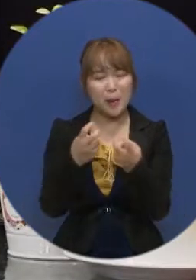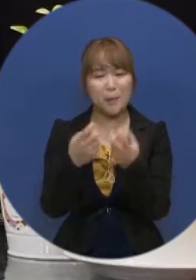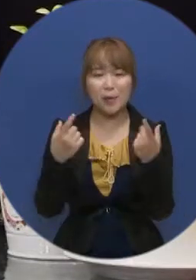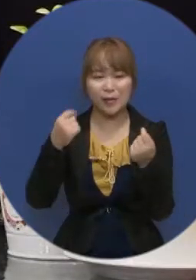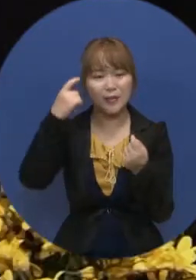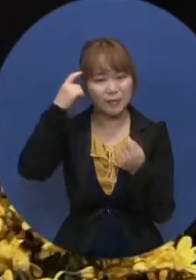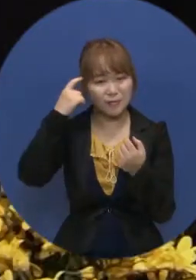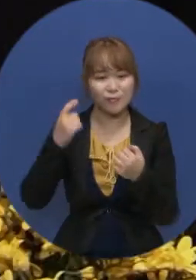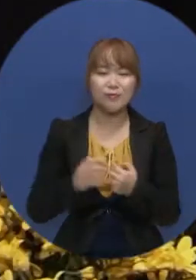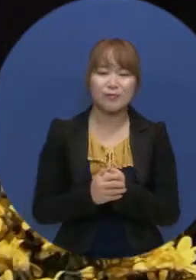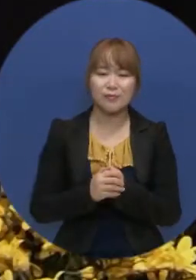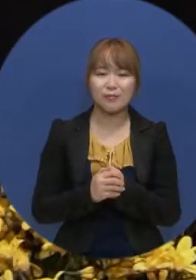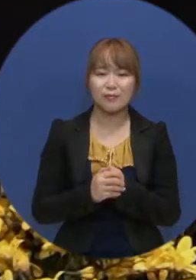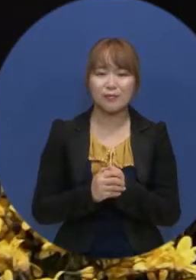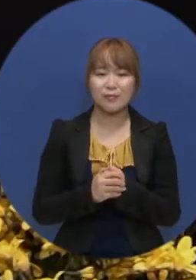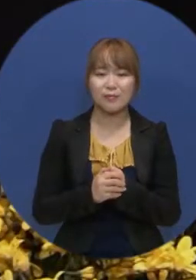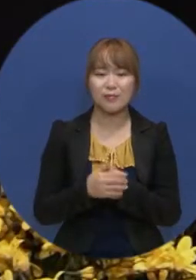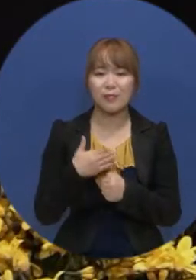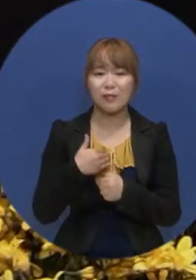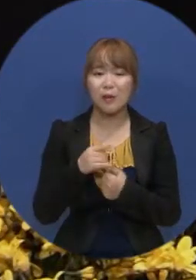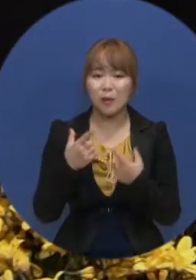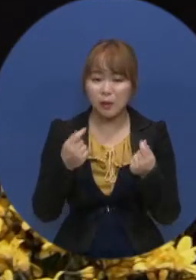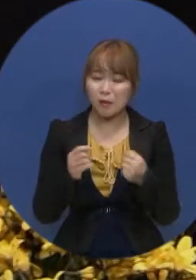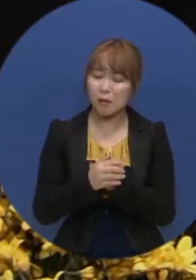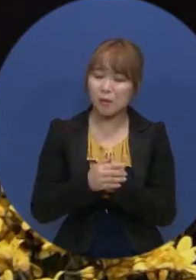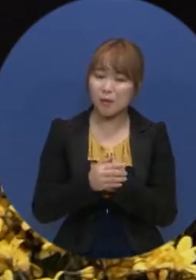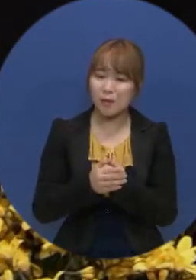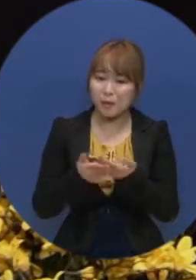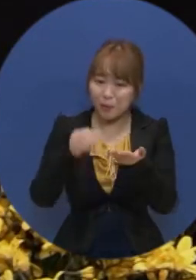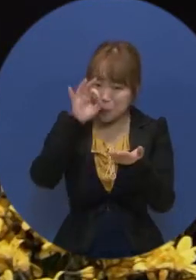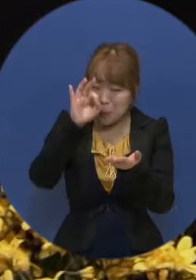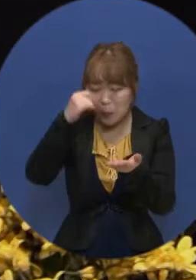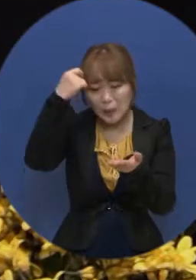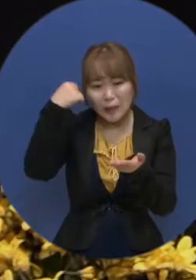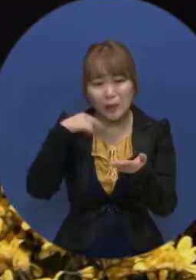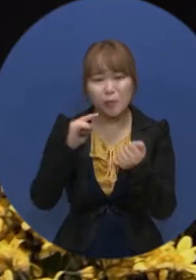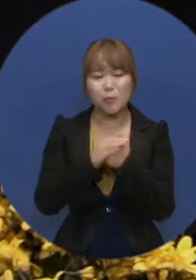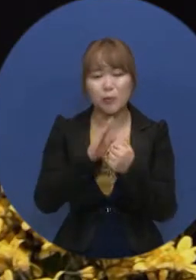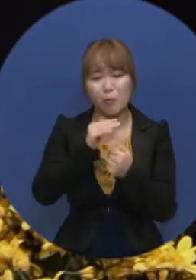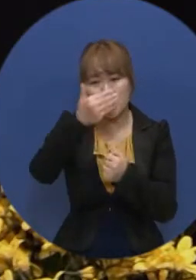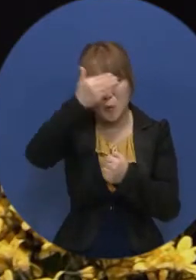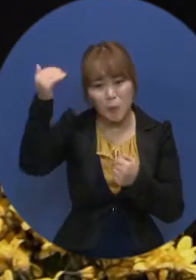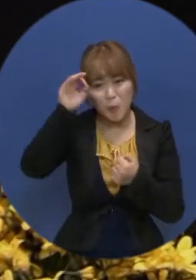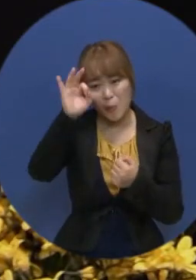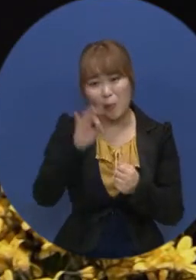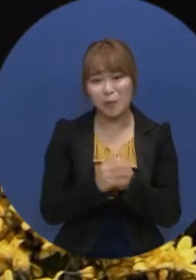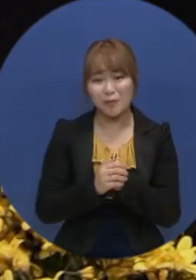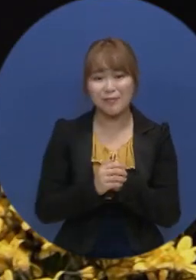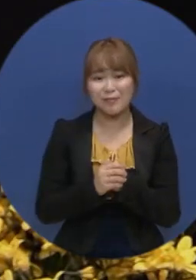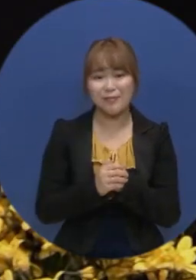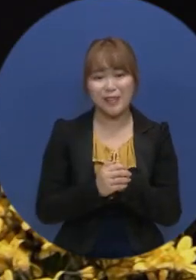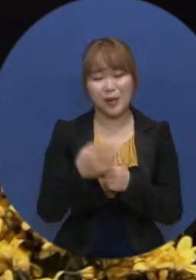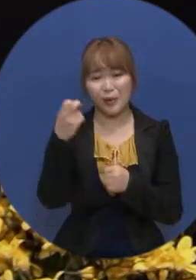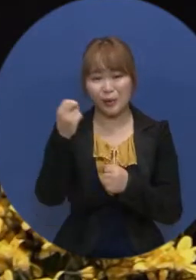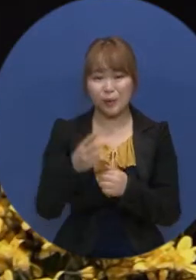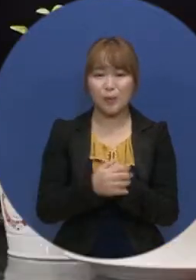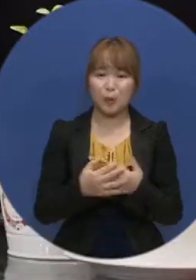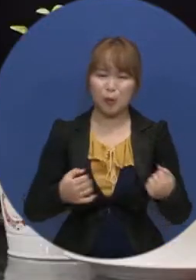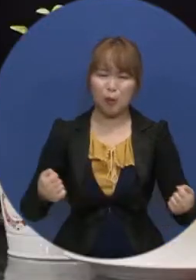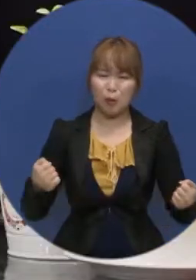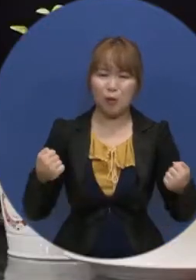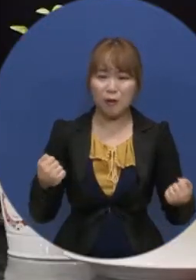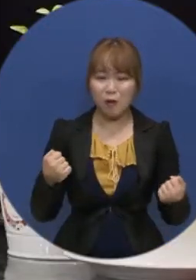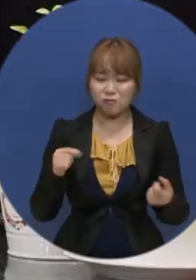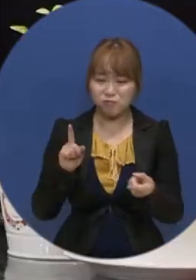생각이 됩니다. 제가 이렇게 뵈면서 느끼는 게 너무 젊으세요. 그리고 건강한 게